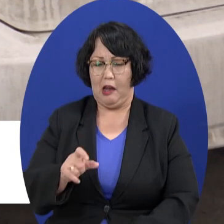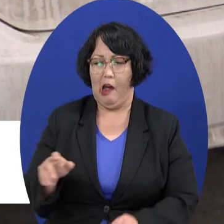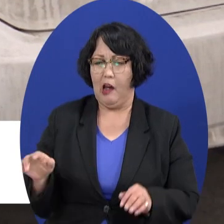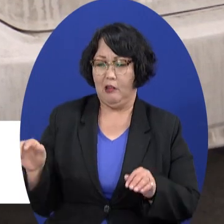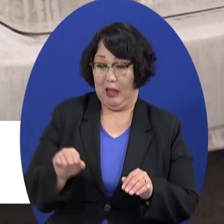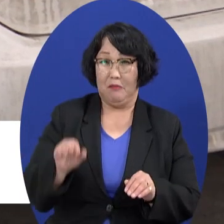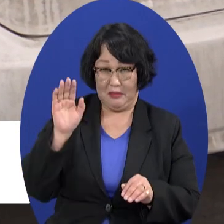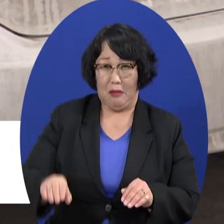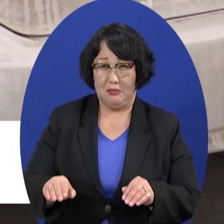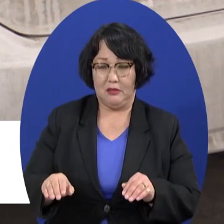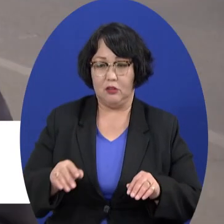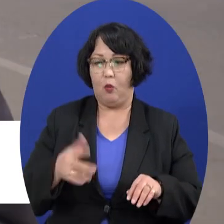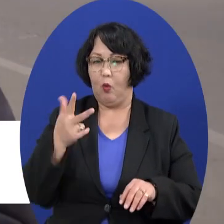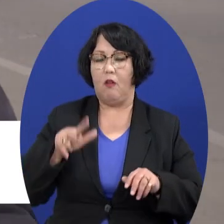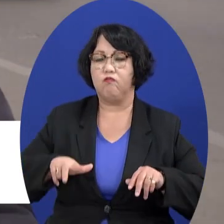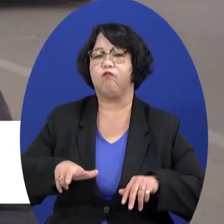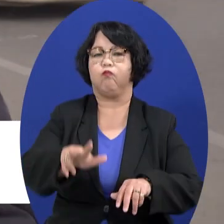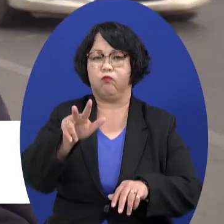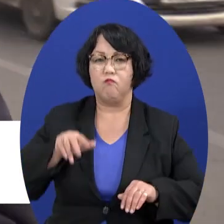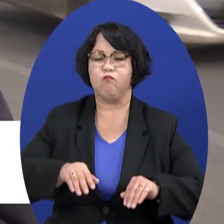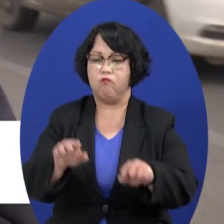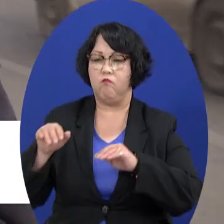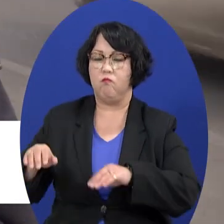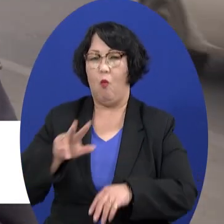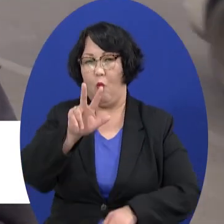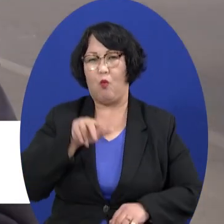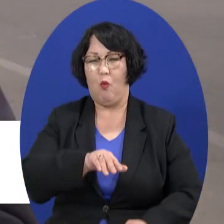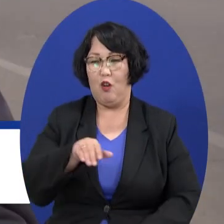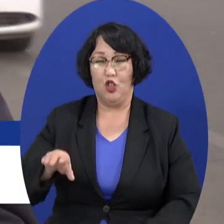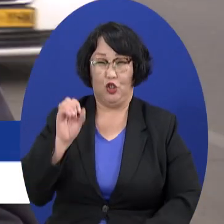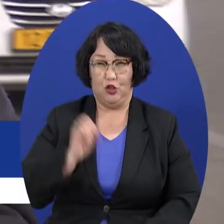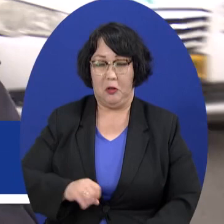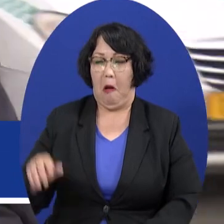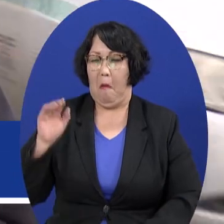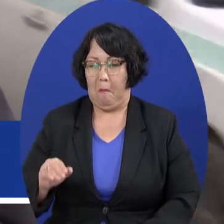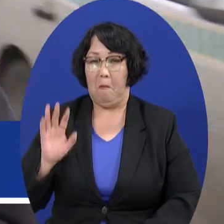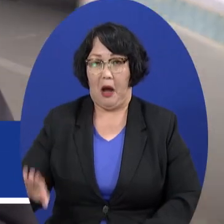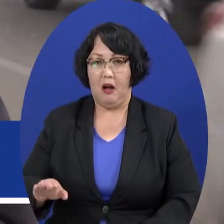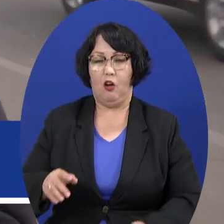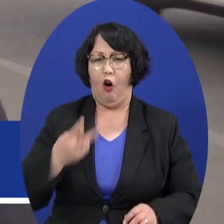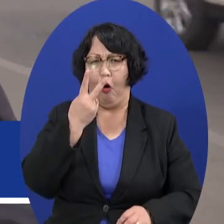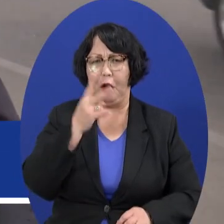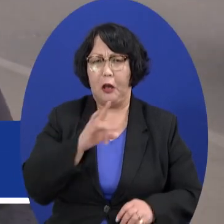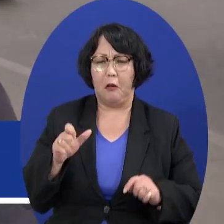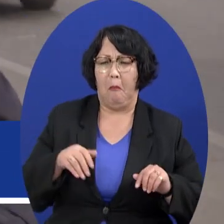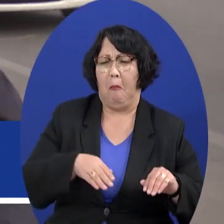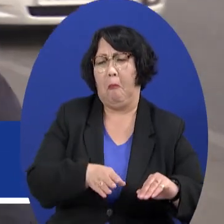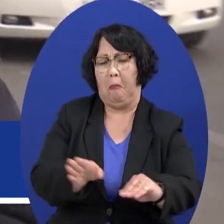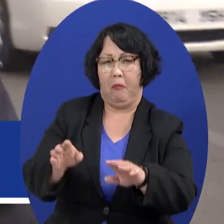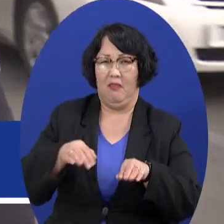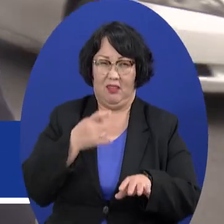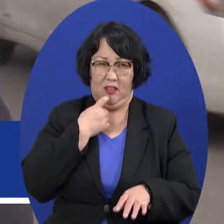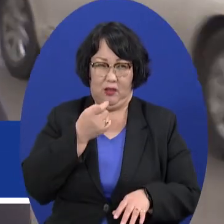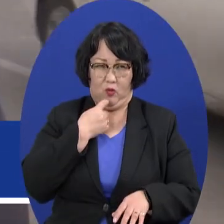замыг 1 игнээ болгочих яадаг. Нийс толцод байгаа томоохон зах худалдааны төвүүд дээр маш их ачаал үүсдэг. Ингээд тийш явж